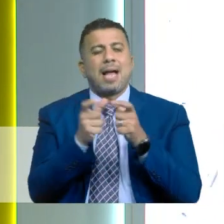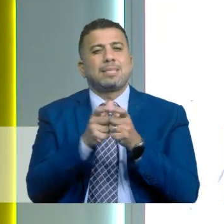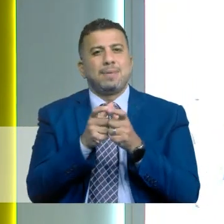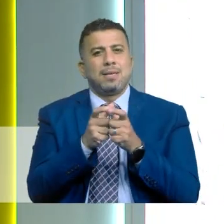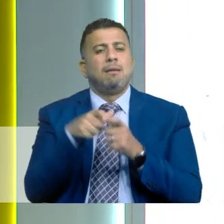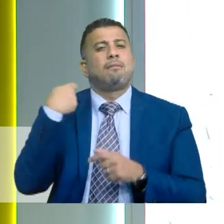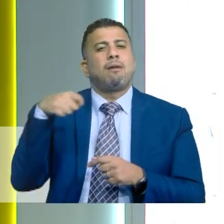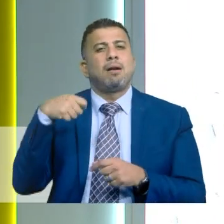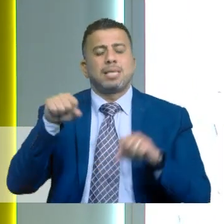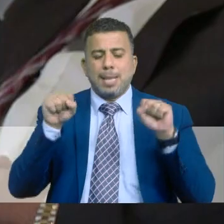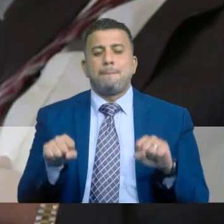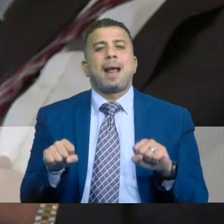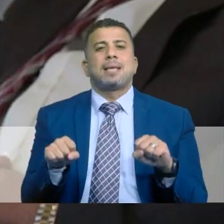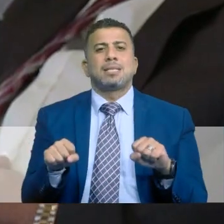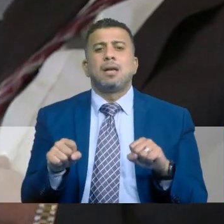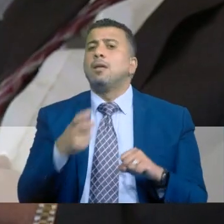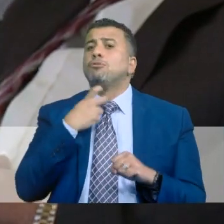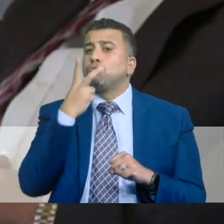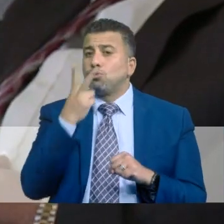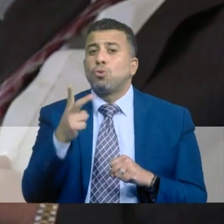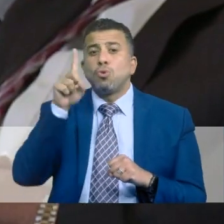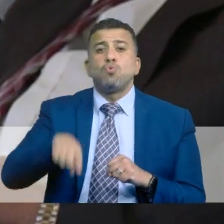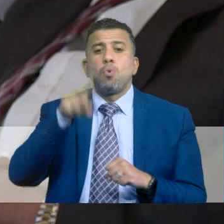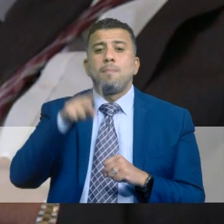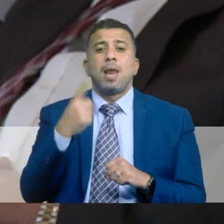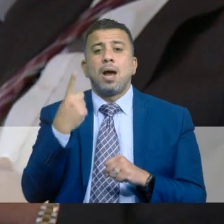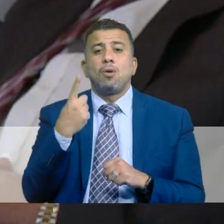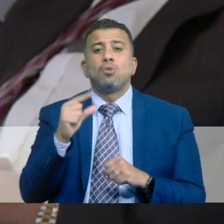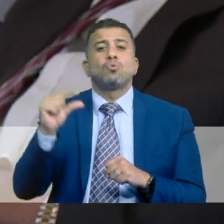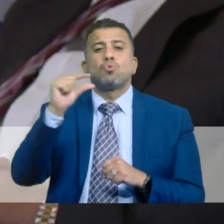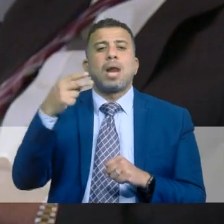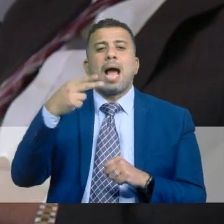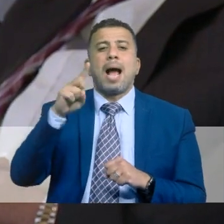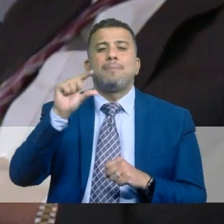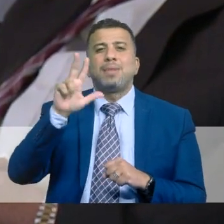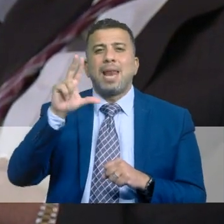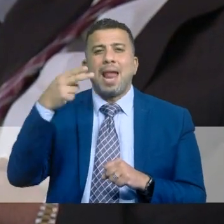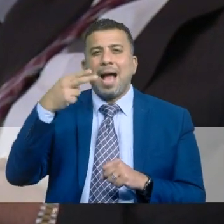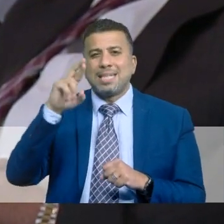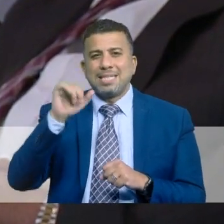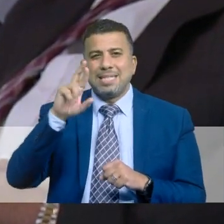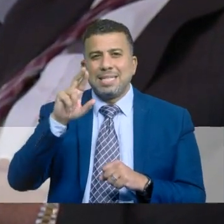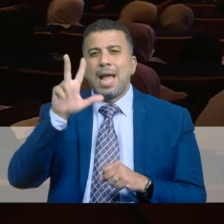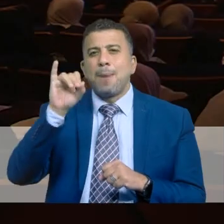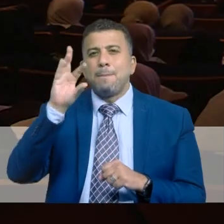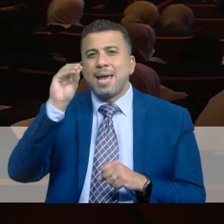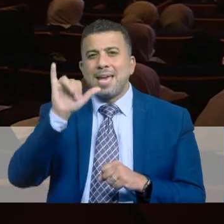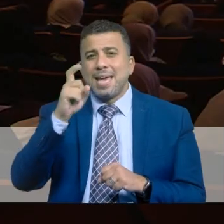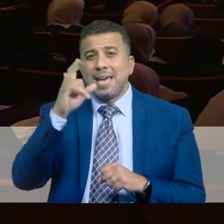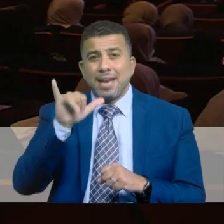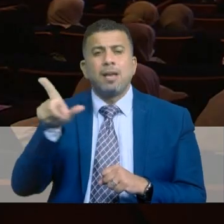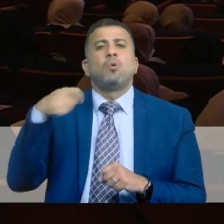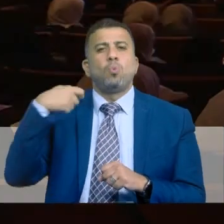القاسمي رئيسة المجلس. وقد شهد اليوم الأول سعادة الدكتور عبد العزيز المهيري رئيس هيئة الشارقة